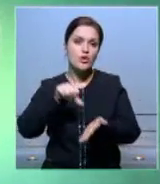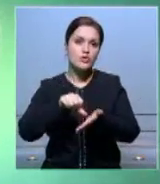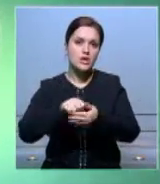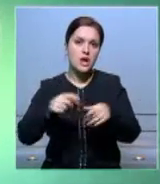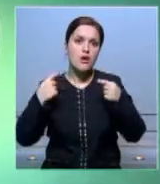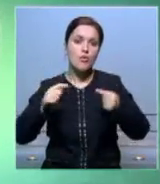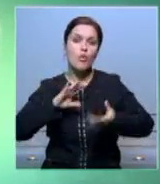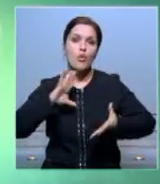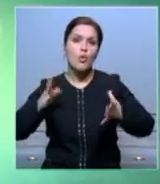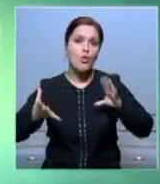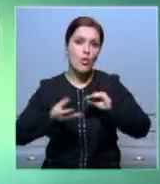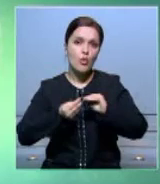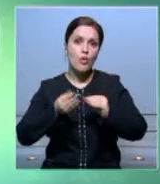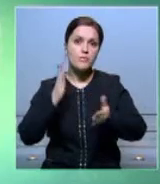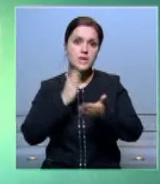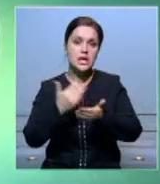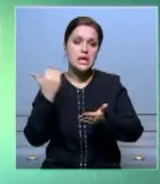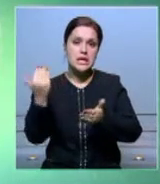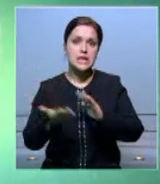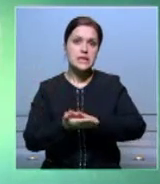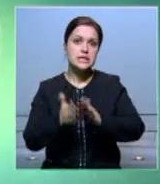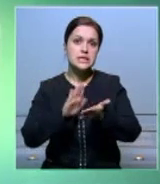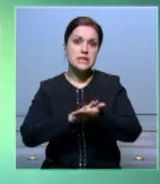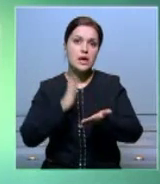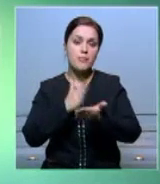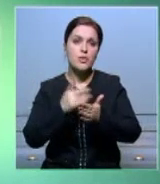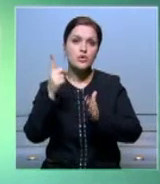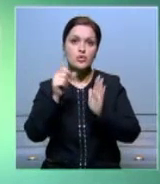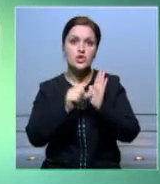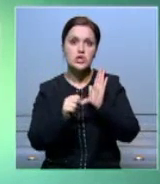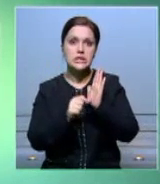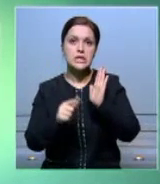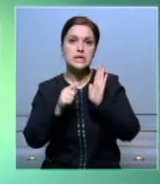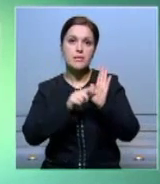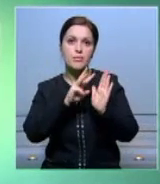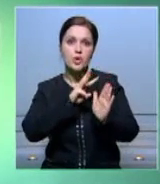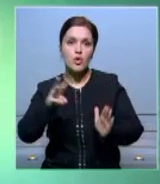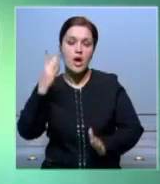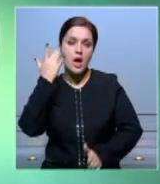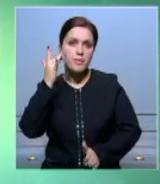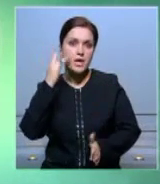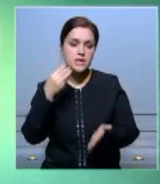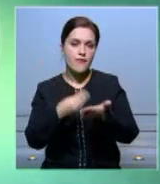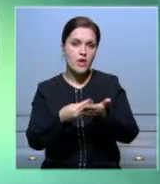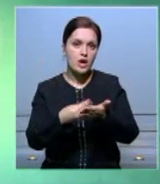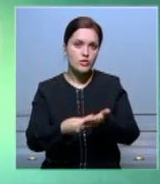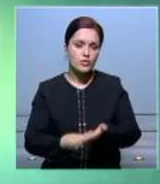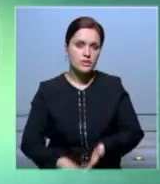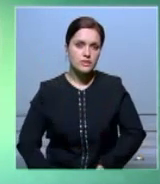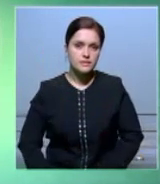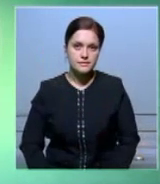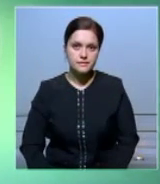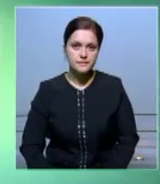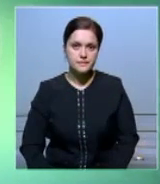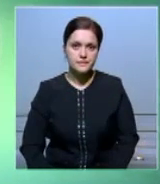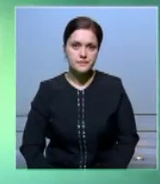банков приняли участие в торгах. Общий объем их сделок превысил 167 миллионов американской валюты.